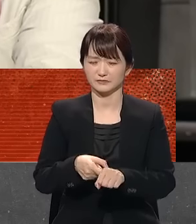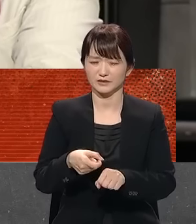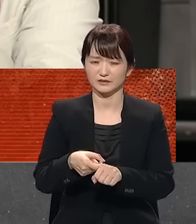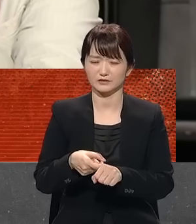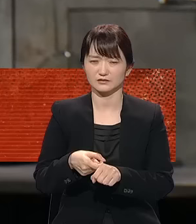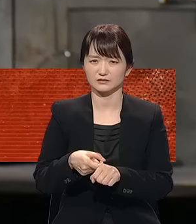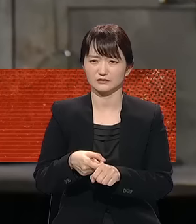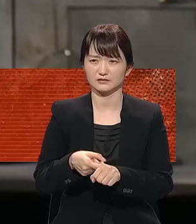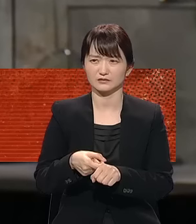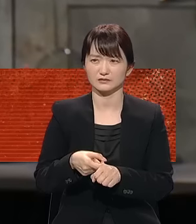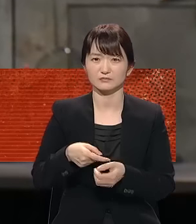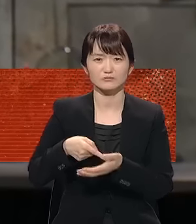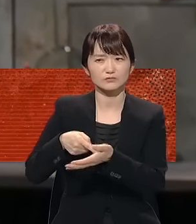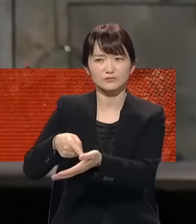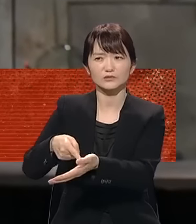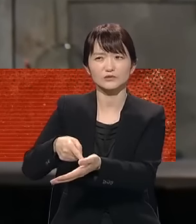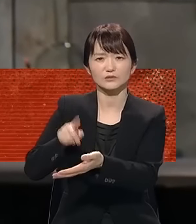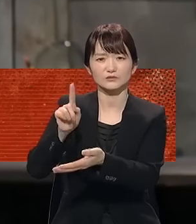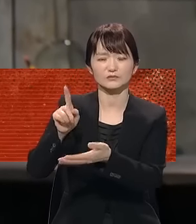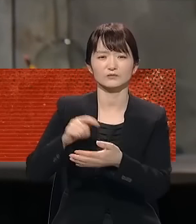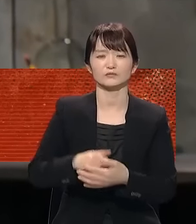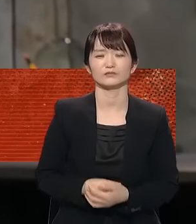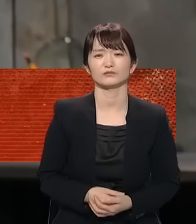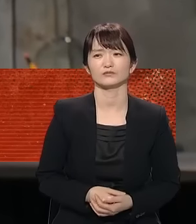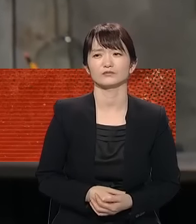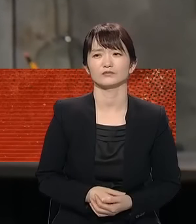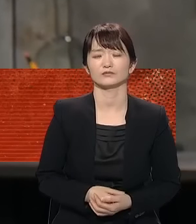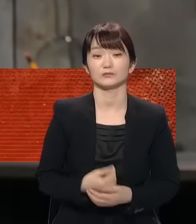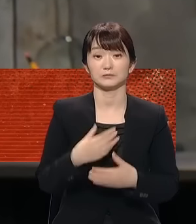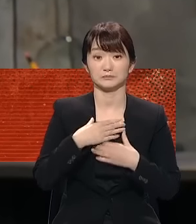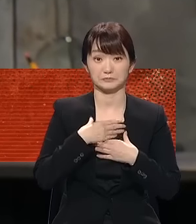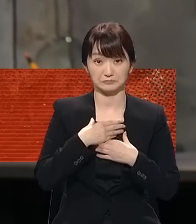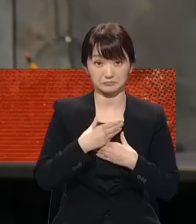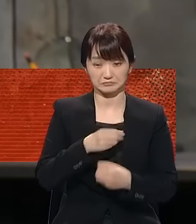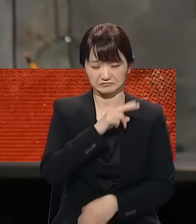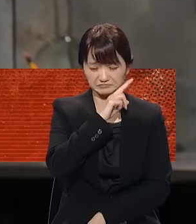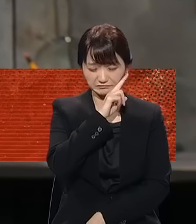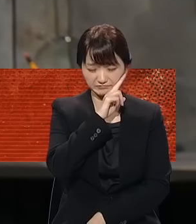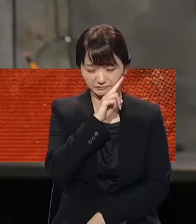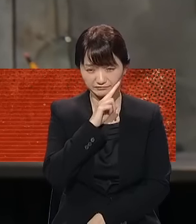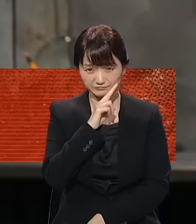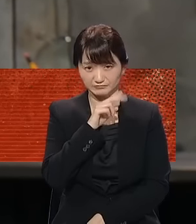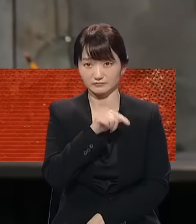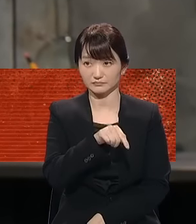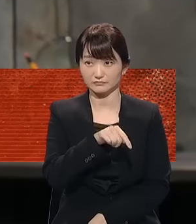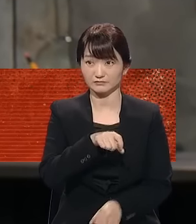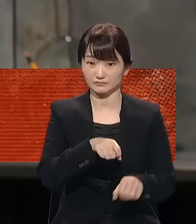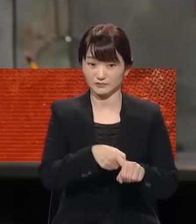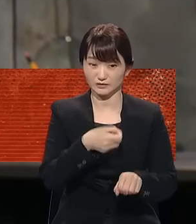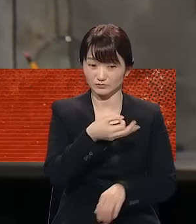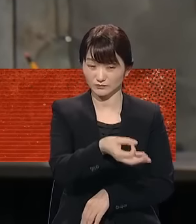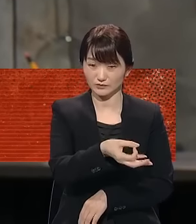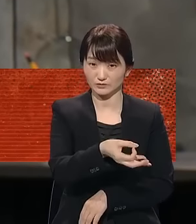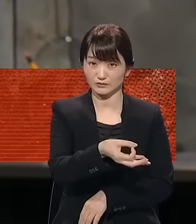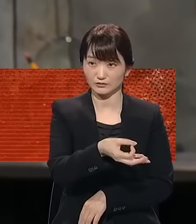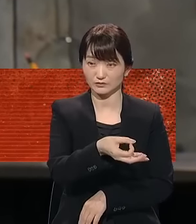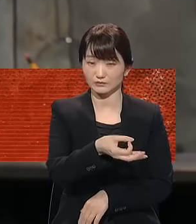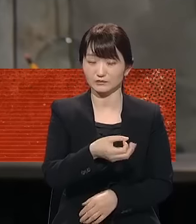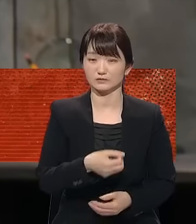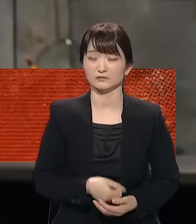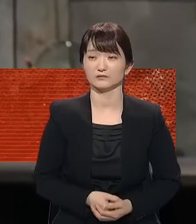하면 사실은 이런 생각이 들어요 편하게 그냥 이걸로 벌금 정도 내고